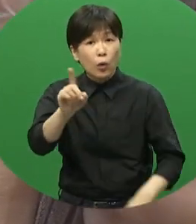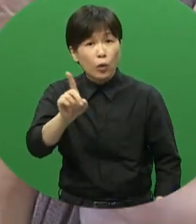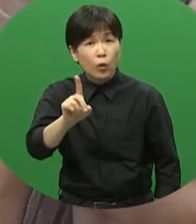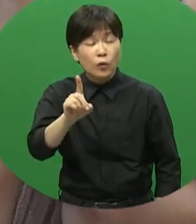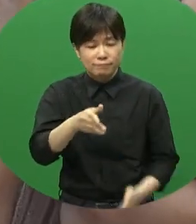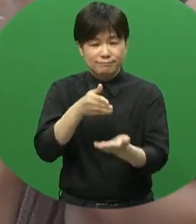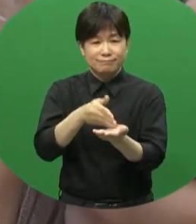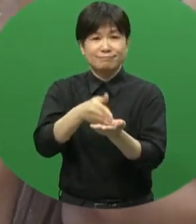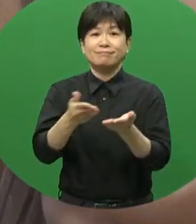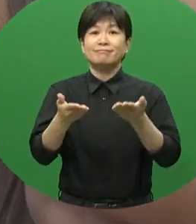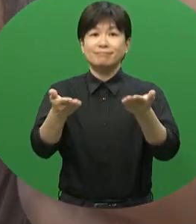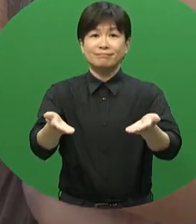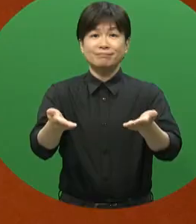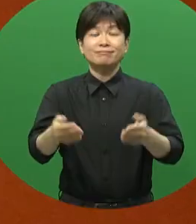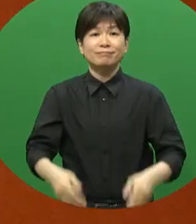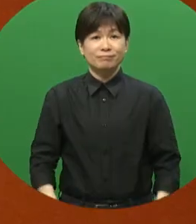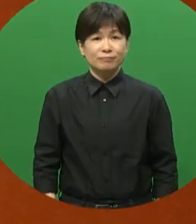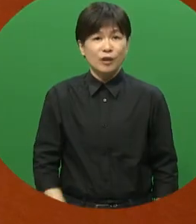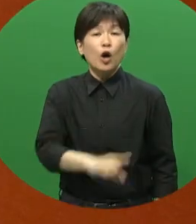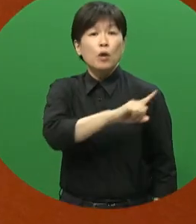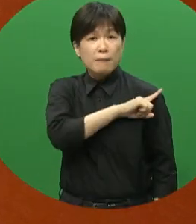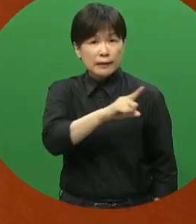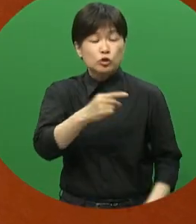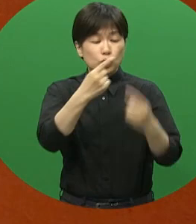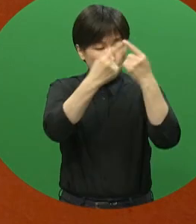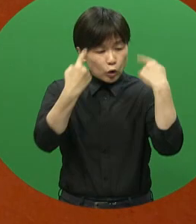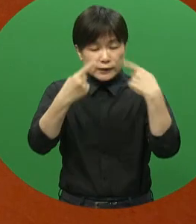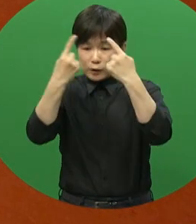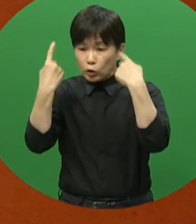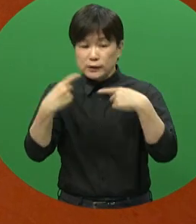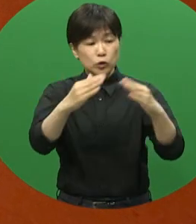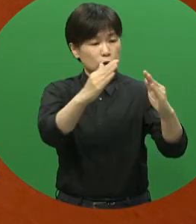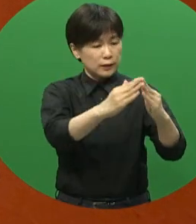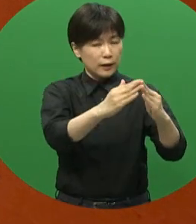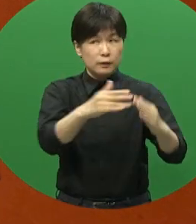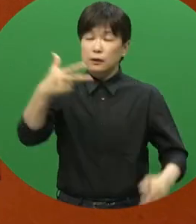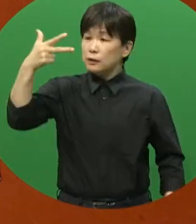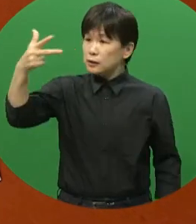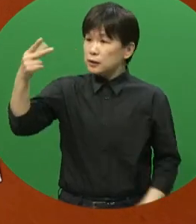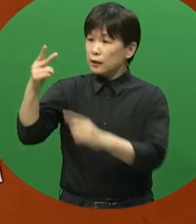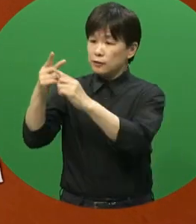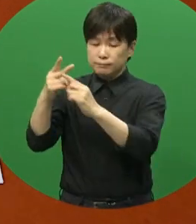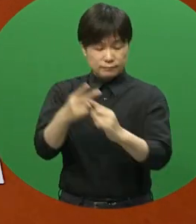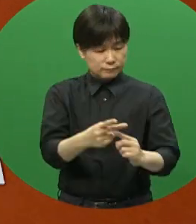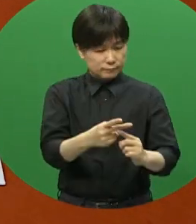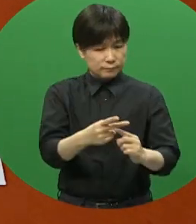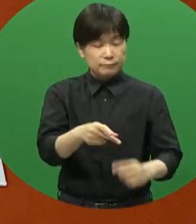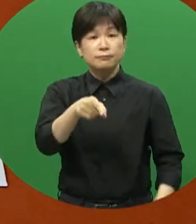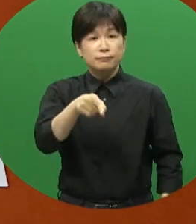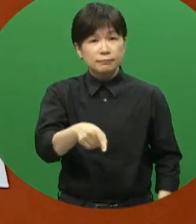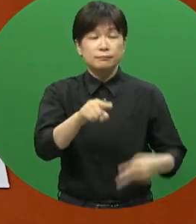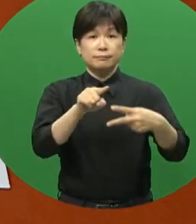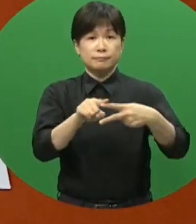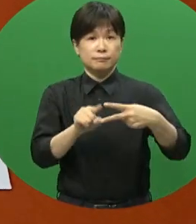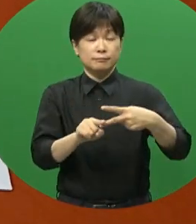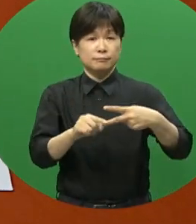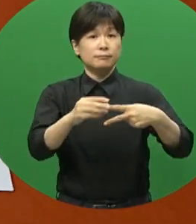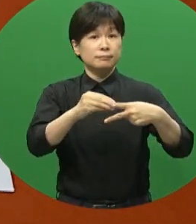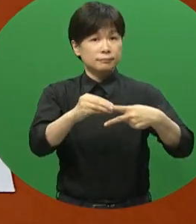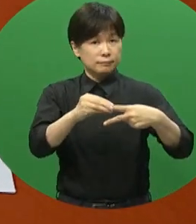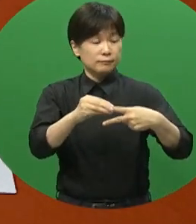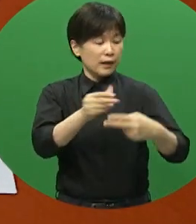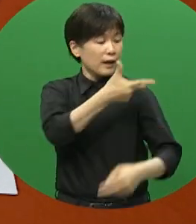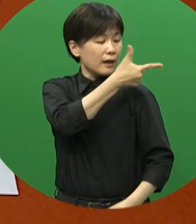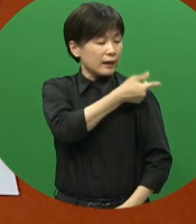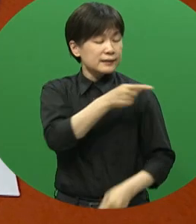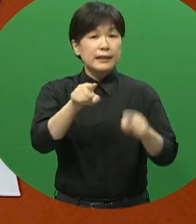チン接種の流れはこうです。まずご自宅などに北九州市からワクチン接種のための接種券と予診